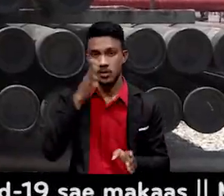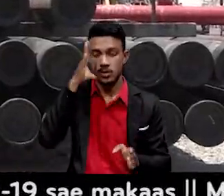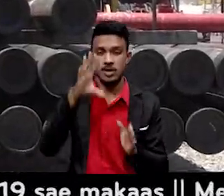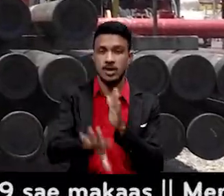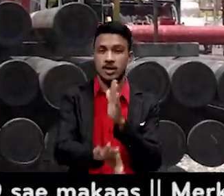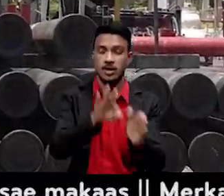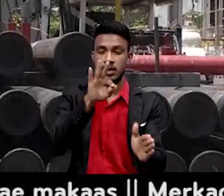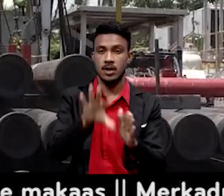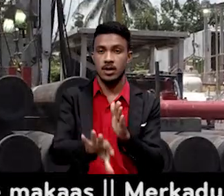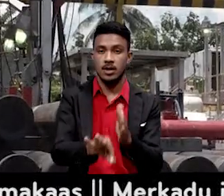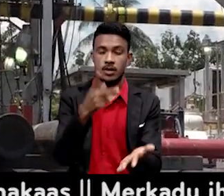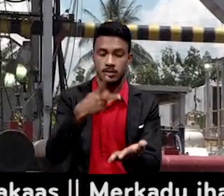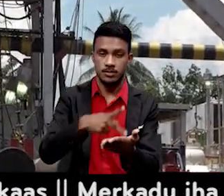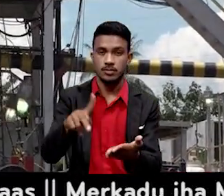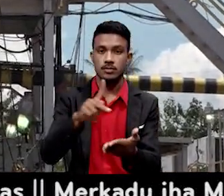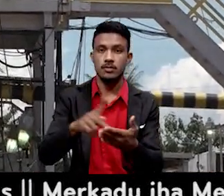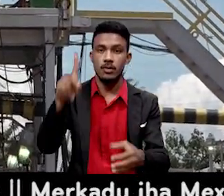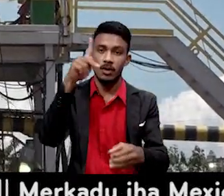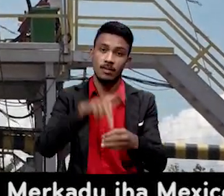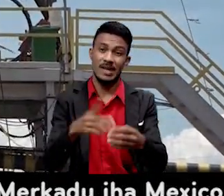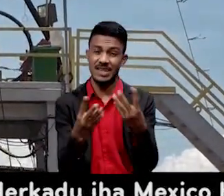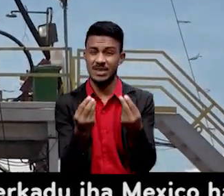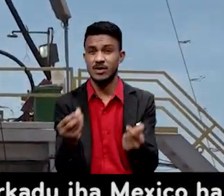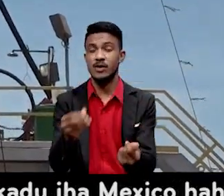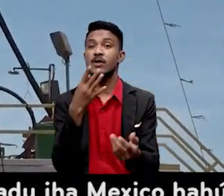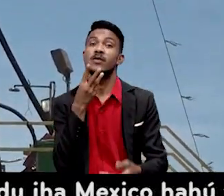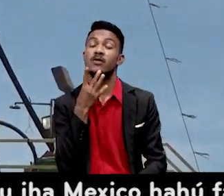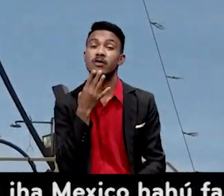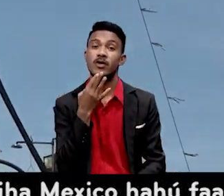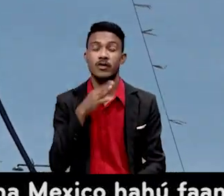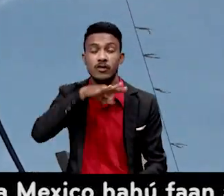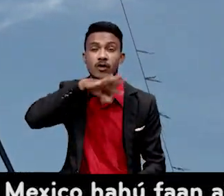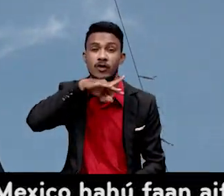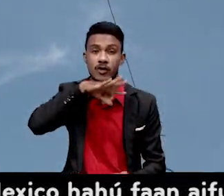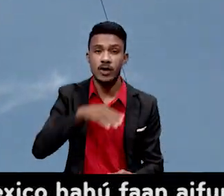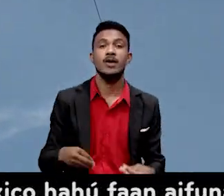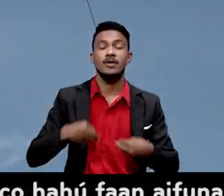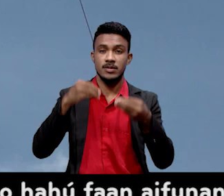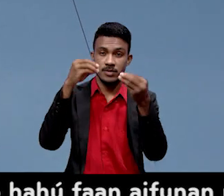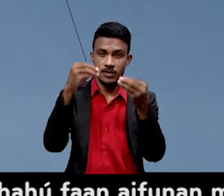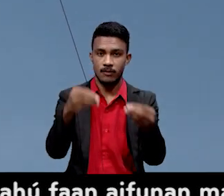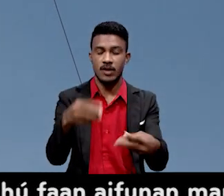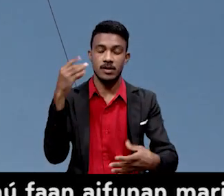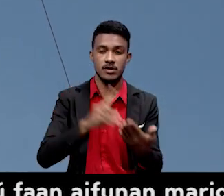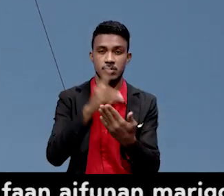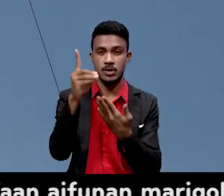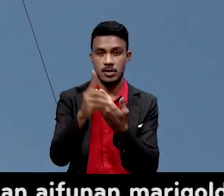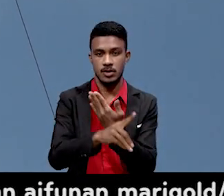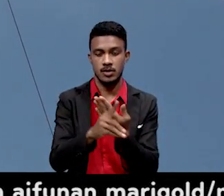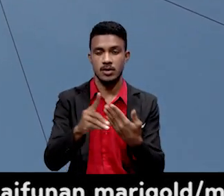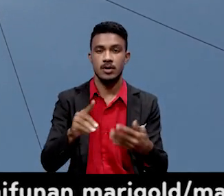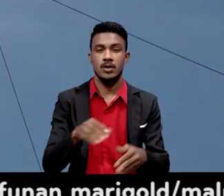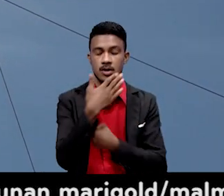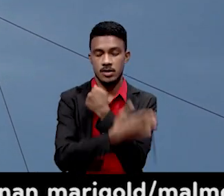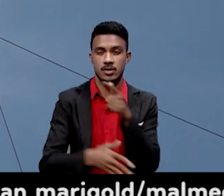konkordansia ente Toos Nain ho kompanya Timor Resources tambah akara kolabora ho dikontribui ba desenvolvimento railaran. Husi